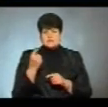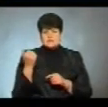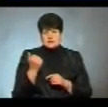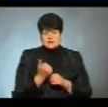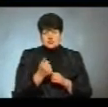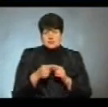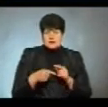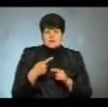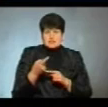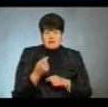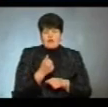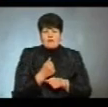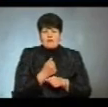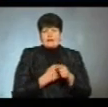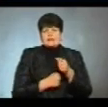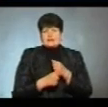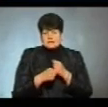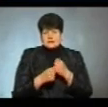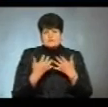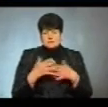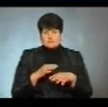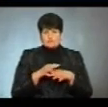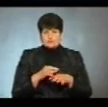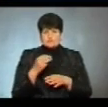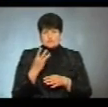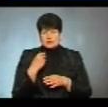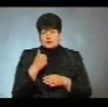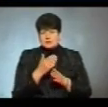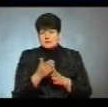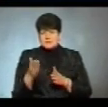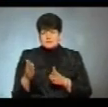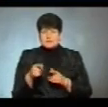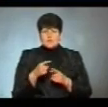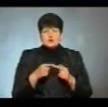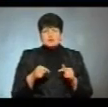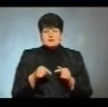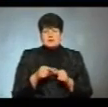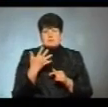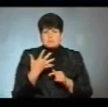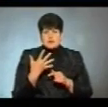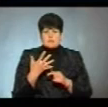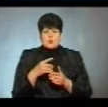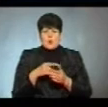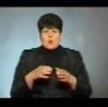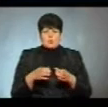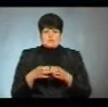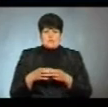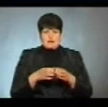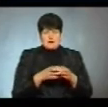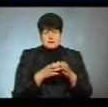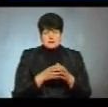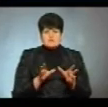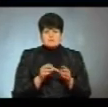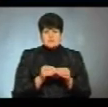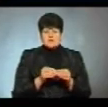Великдень», яку проводять третій рік поспіль. Її організували 5 обласних осередків українського козацтва, Спілка офіцерів України,